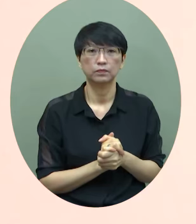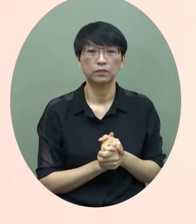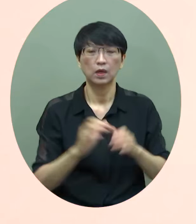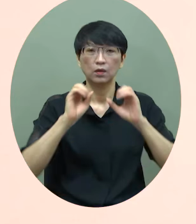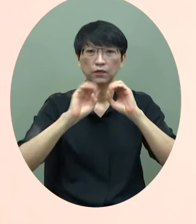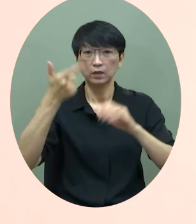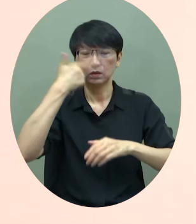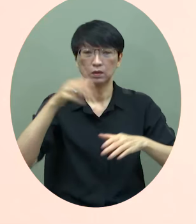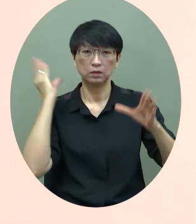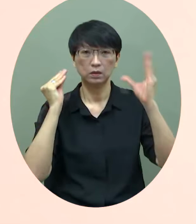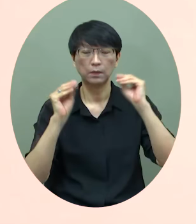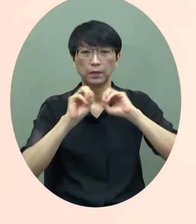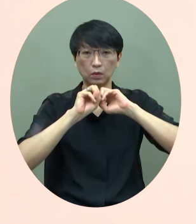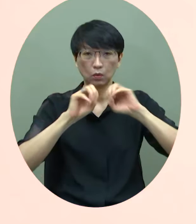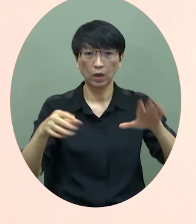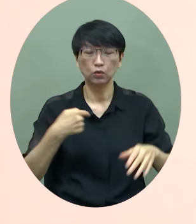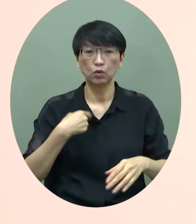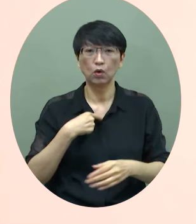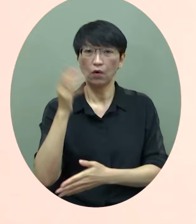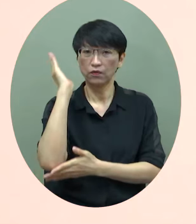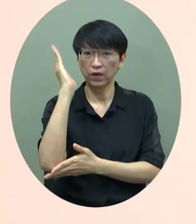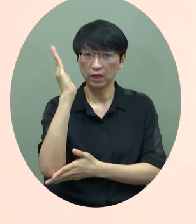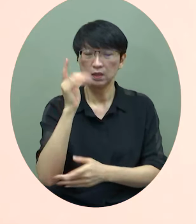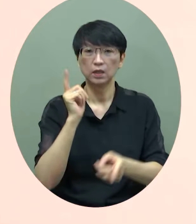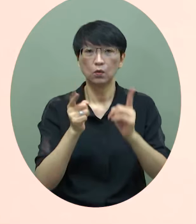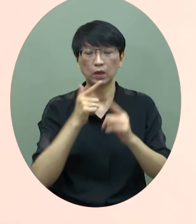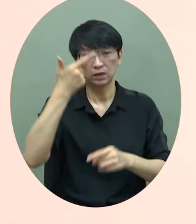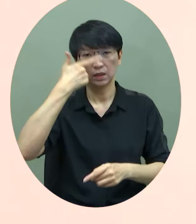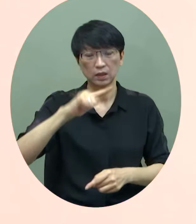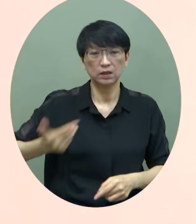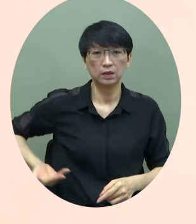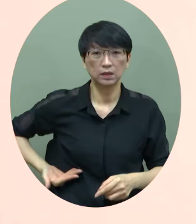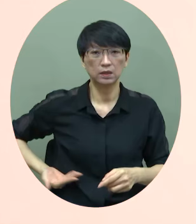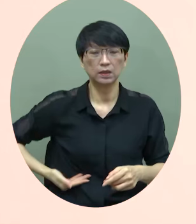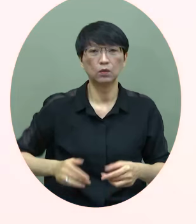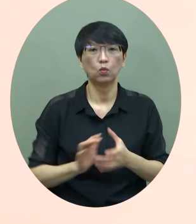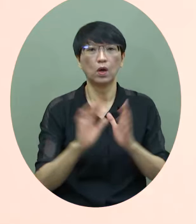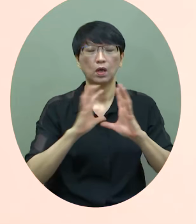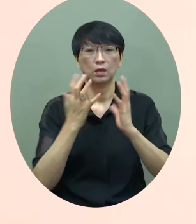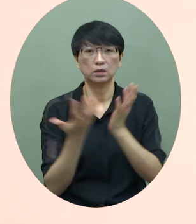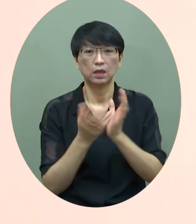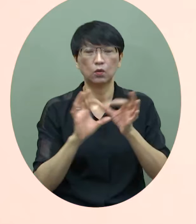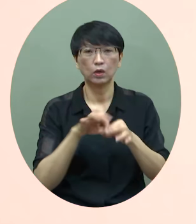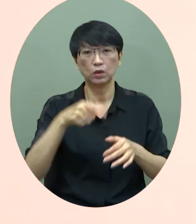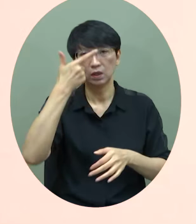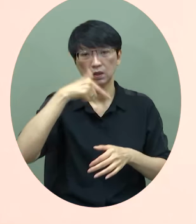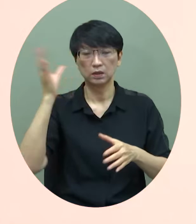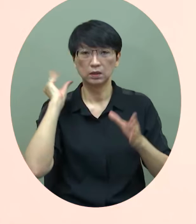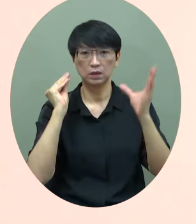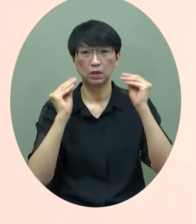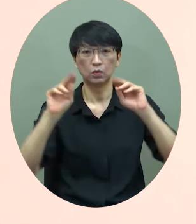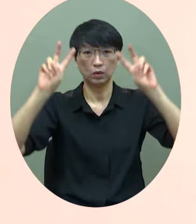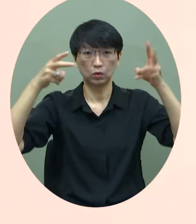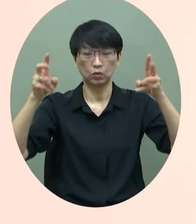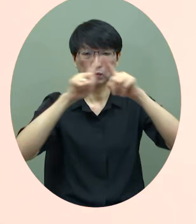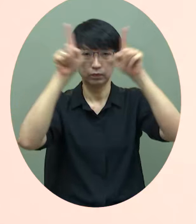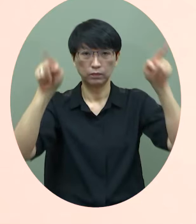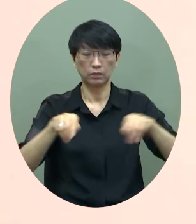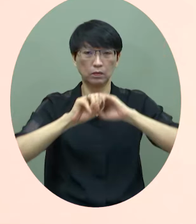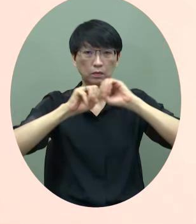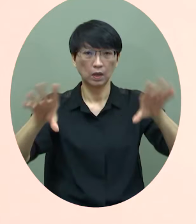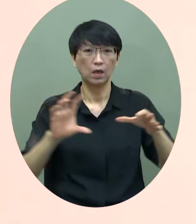出的新聞稿關於我在會上的發言以至到新華社發出的新聞稿有關於這一次的專題會議都是圍繞